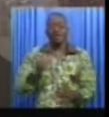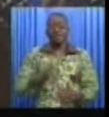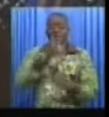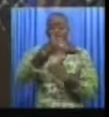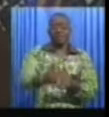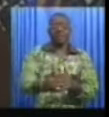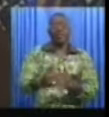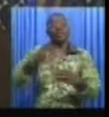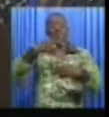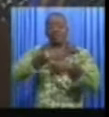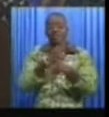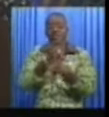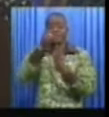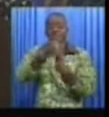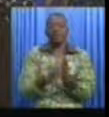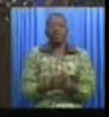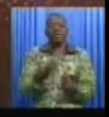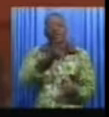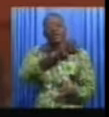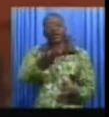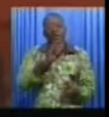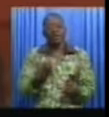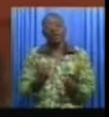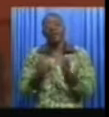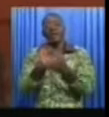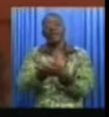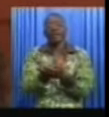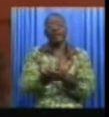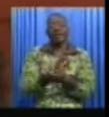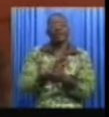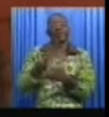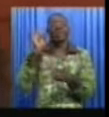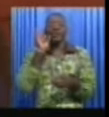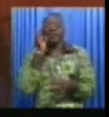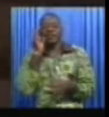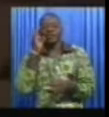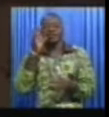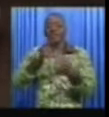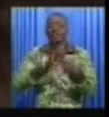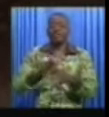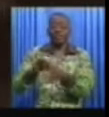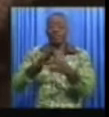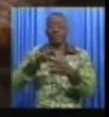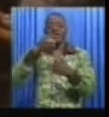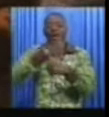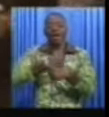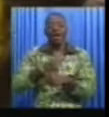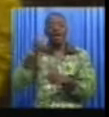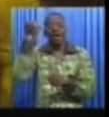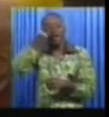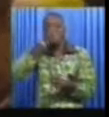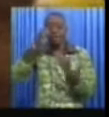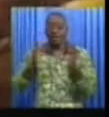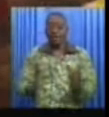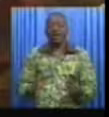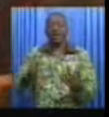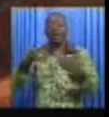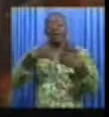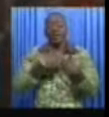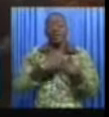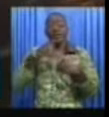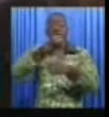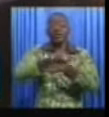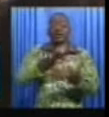sur production. Une quarantaine de films représentent le fruit de cette coopération interafricaine et ont déjà bénéficié des travaux